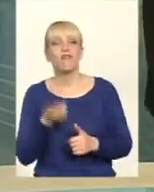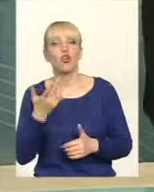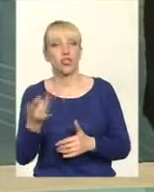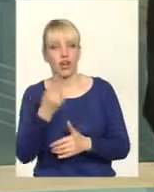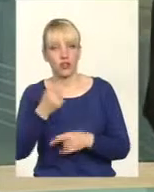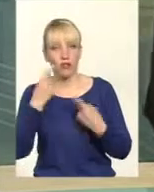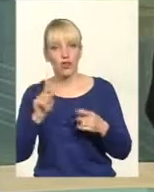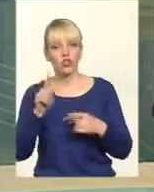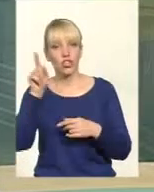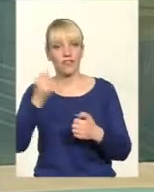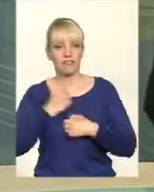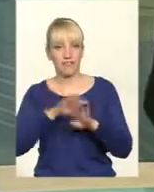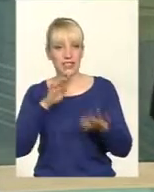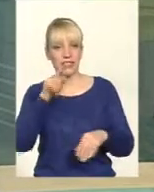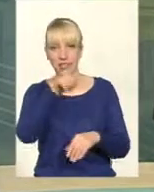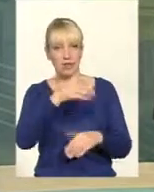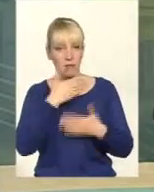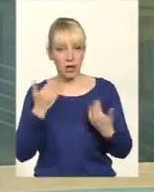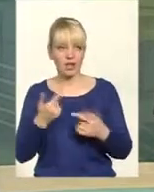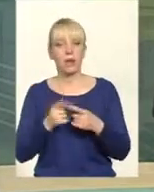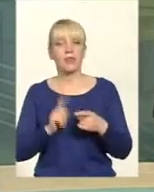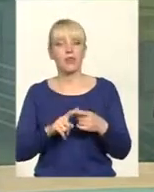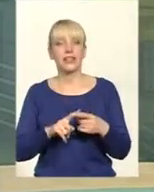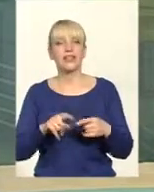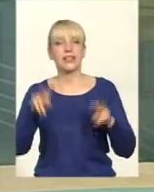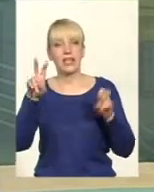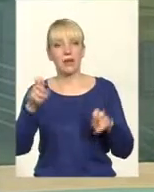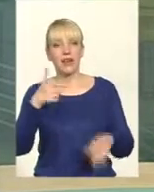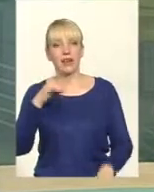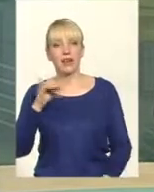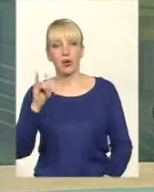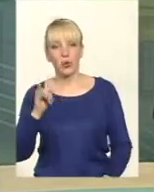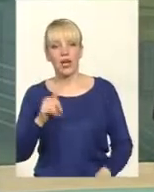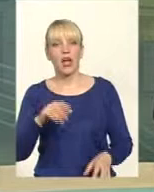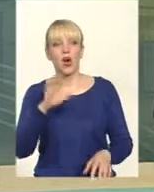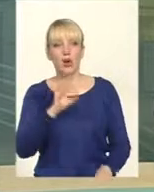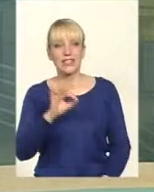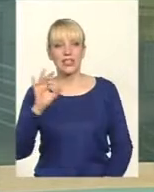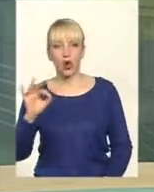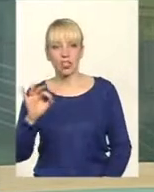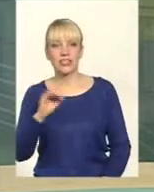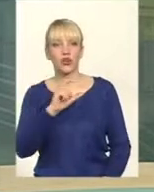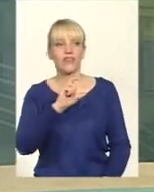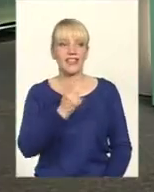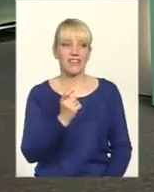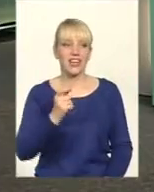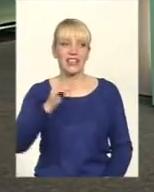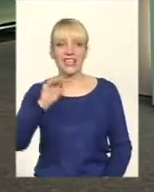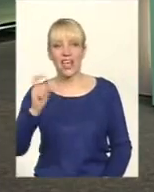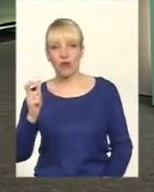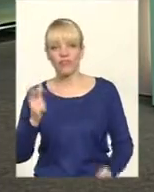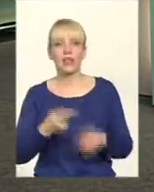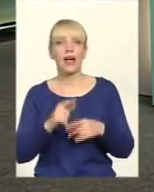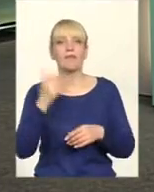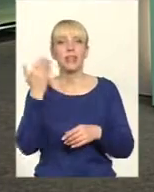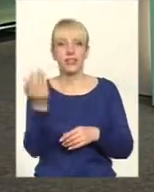її військ там немає? От якраз актуальна тема про ГРУшників Олександра Олександрова і Євгена Єрофєєва. Росія